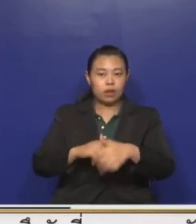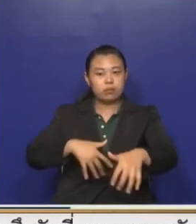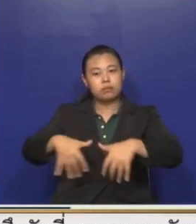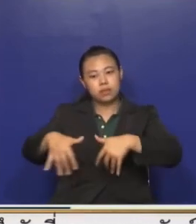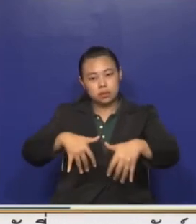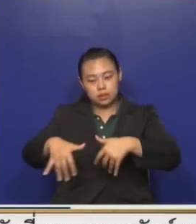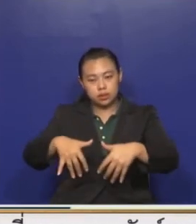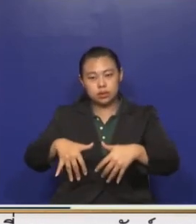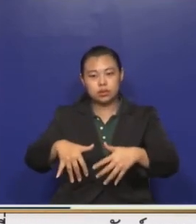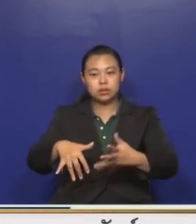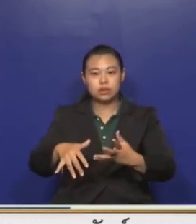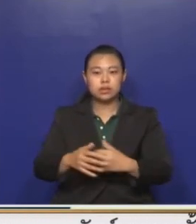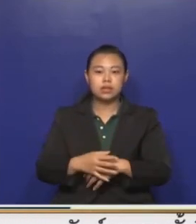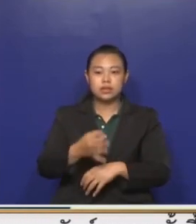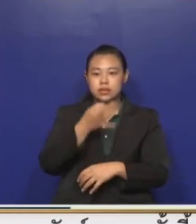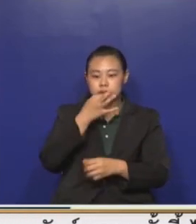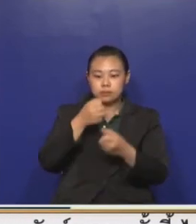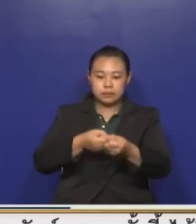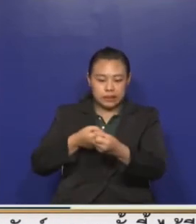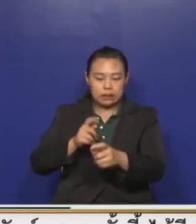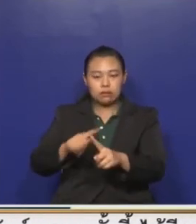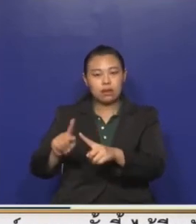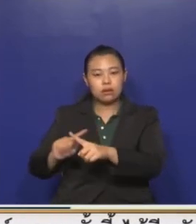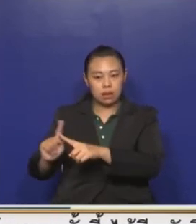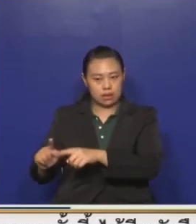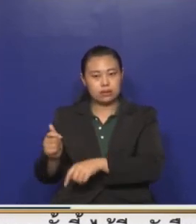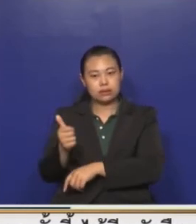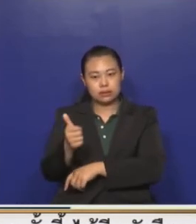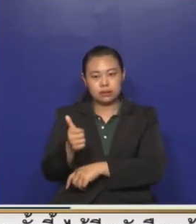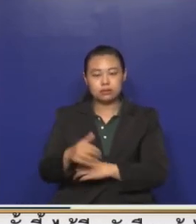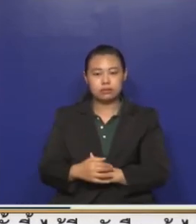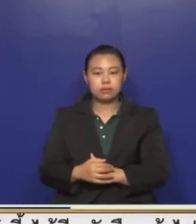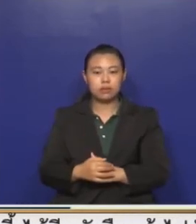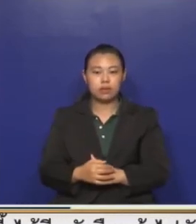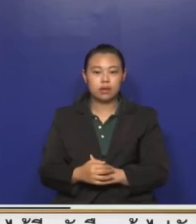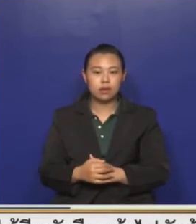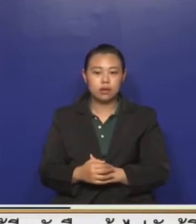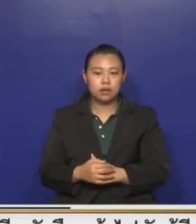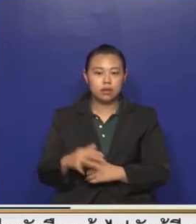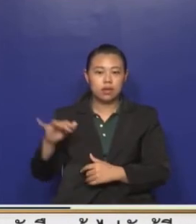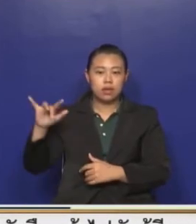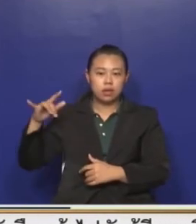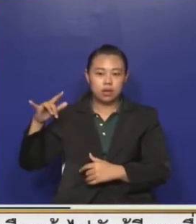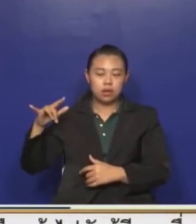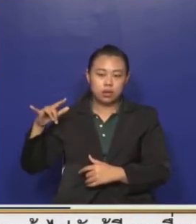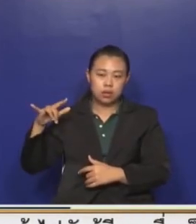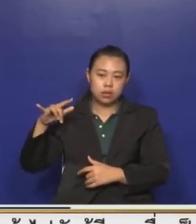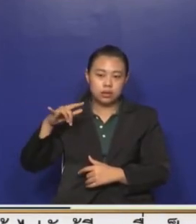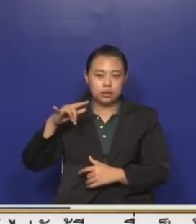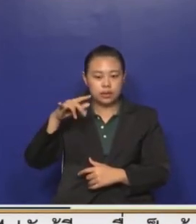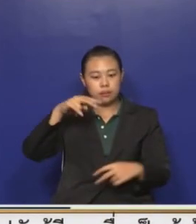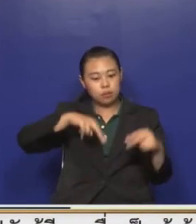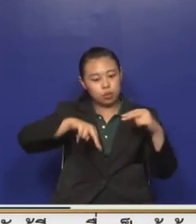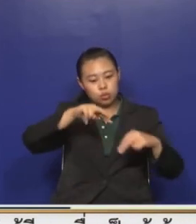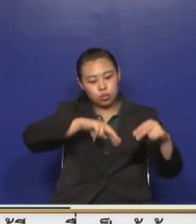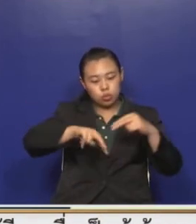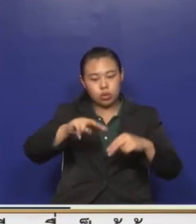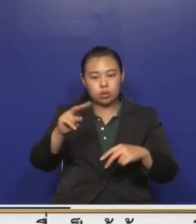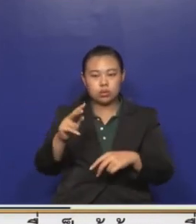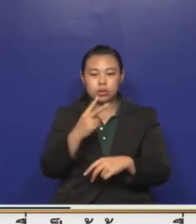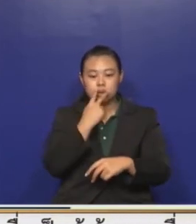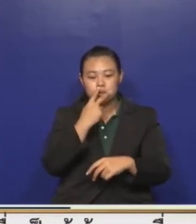เกษตรกรในหๆพ้นที่ได้มีการบินตรวสภาพอากาศอยู่โดยเสมอเวลามีปัญหาขนมา